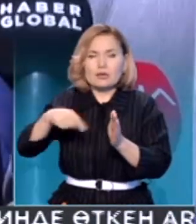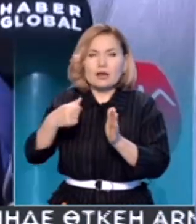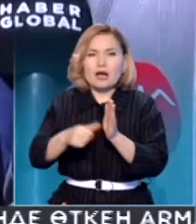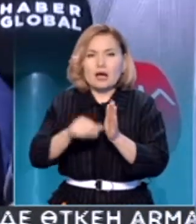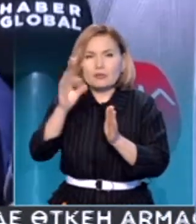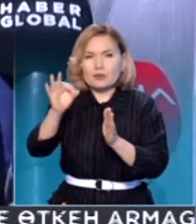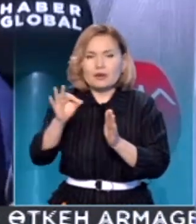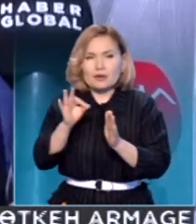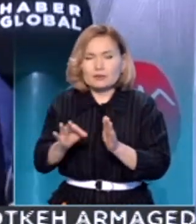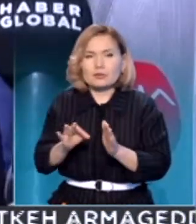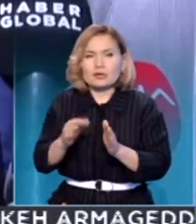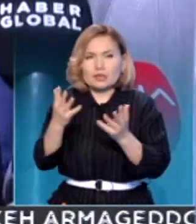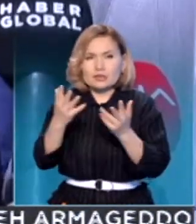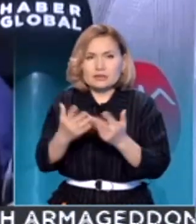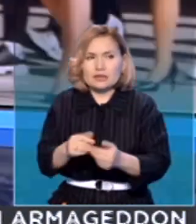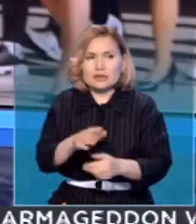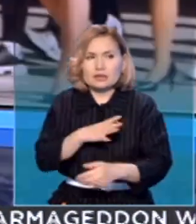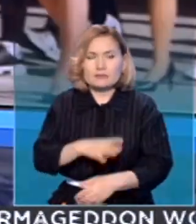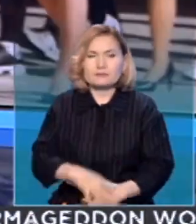84,6% саналды.